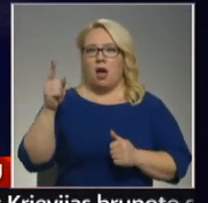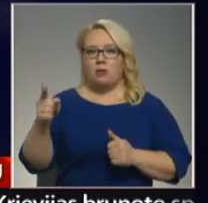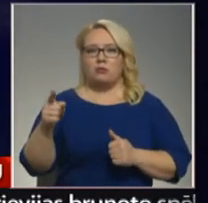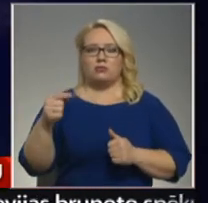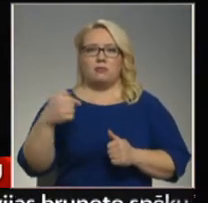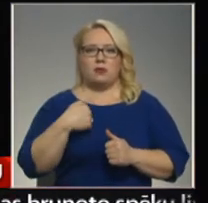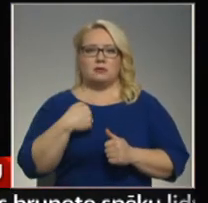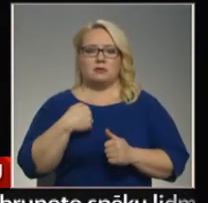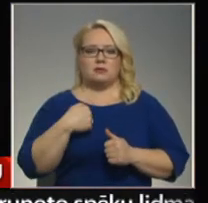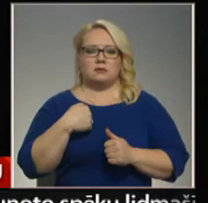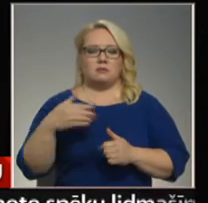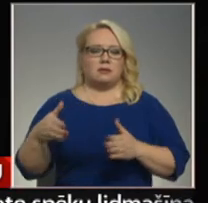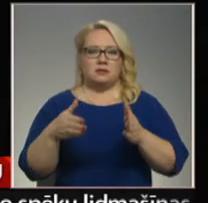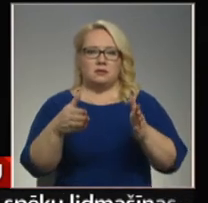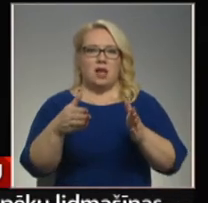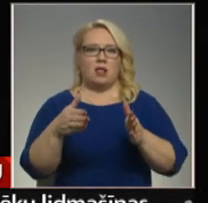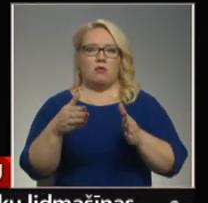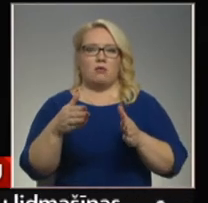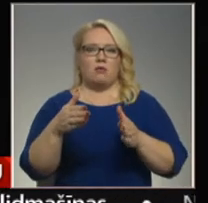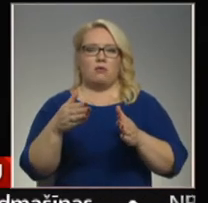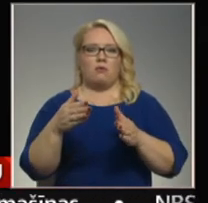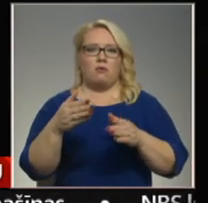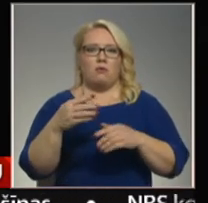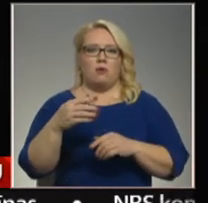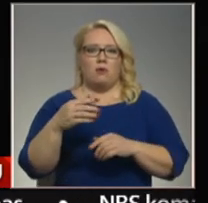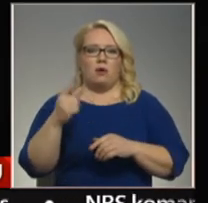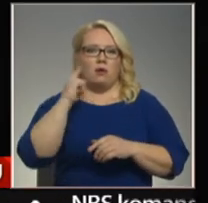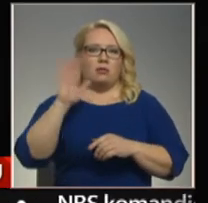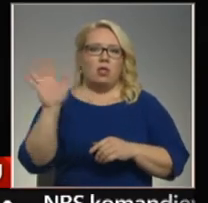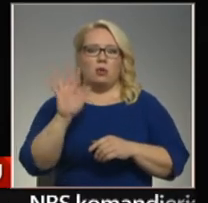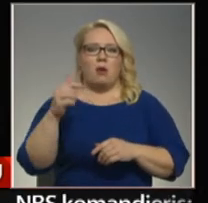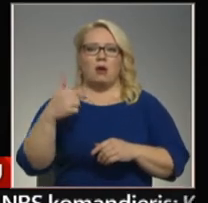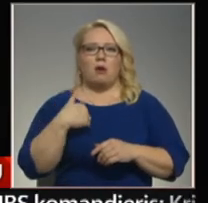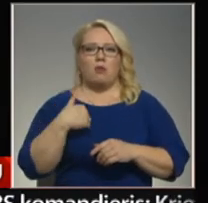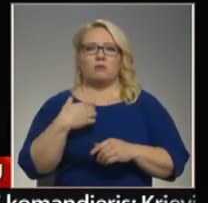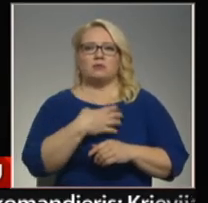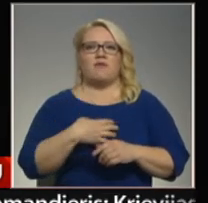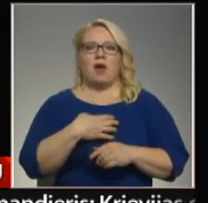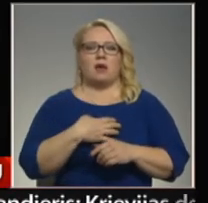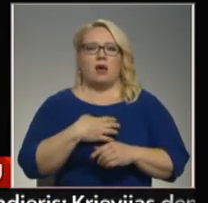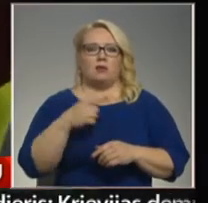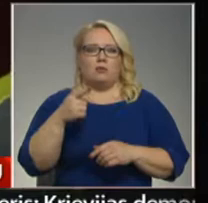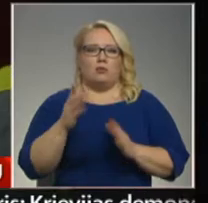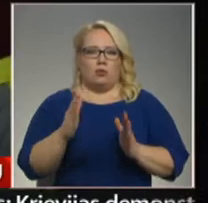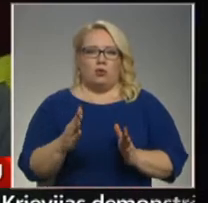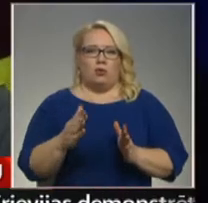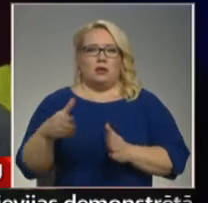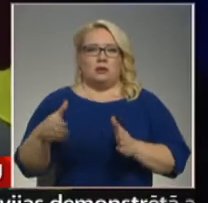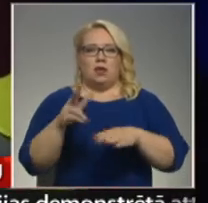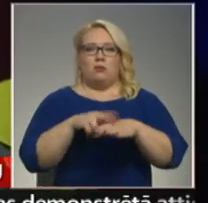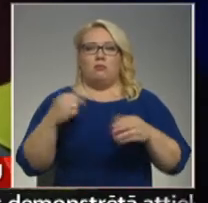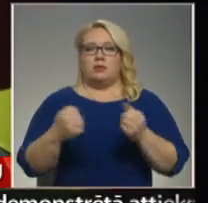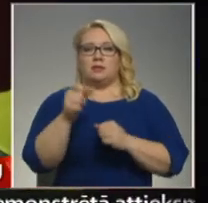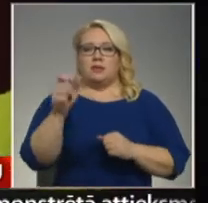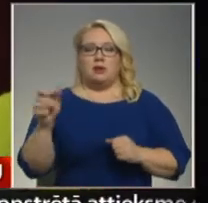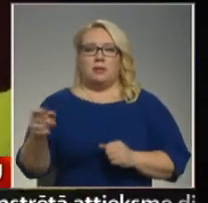teigājam pa ceļu un tāpēc. Nedomājam, ka mums varbūt arī vajadzīgas būs. Ceļu policijas